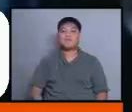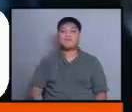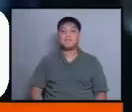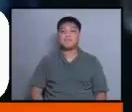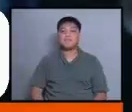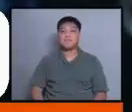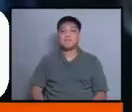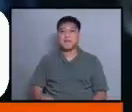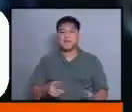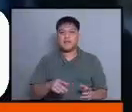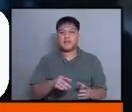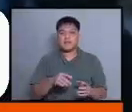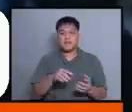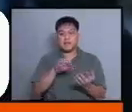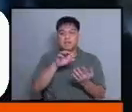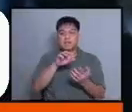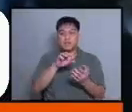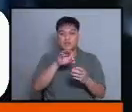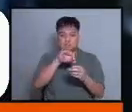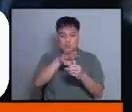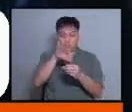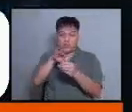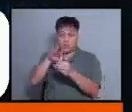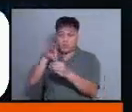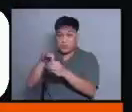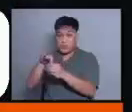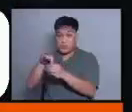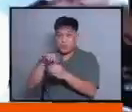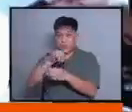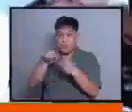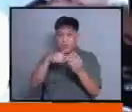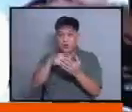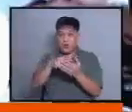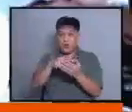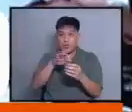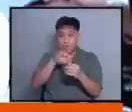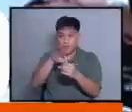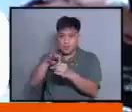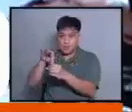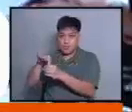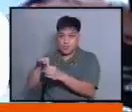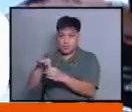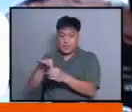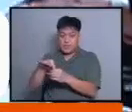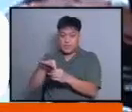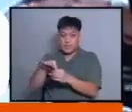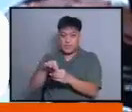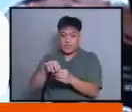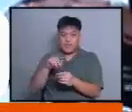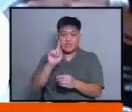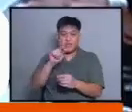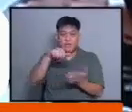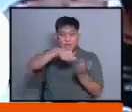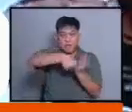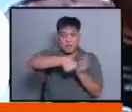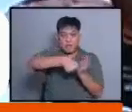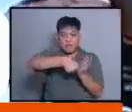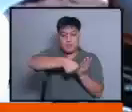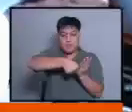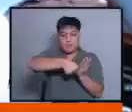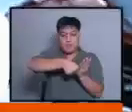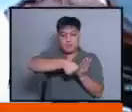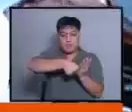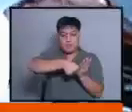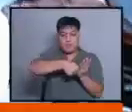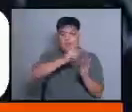siya matapos magbunutan ng mga maestrado. Papalitan niya si Justice Benjamin Kagiwa na isa sa dalawang maestradong bumoto para ibasura ang